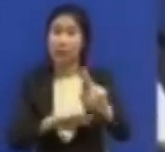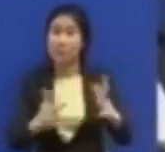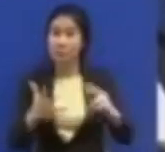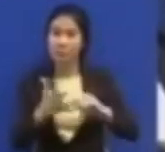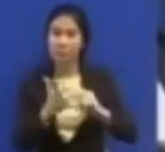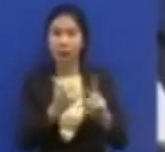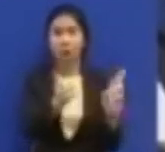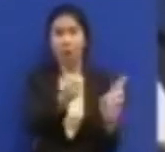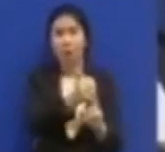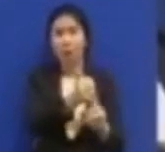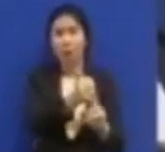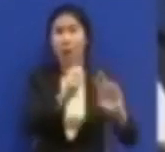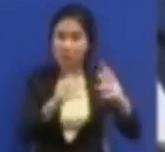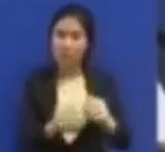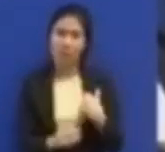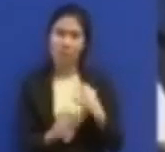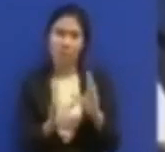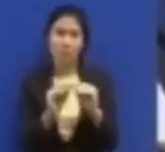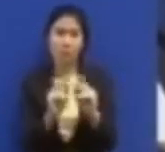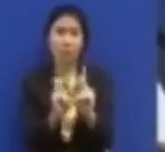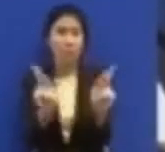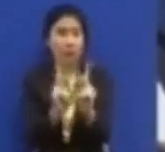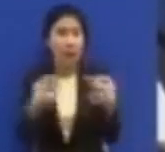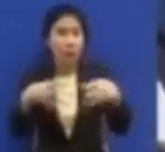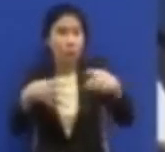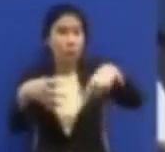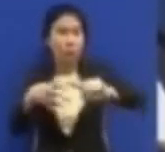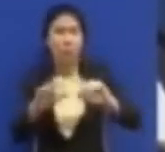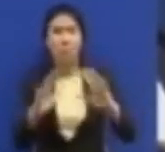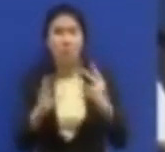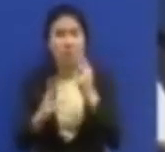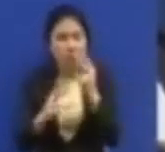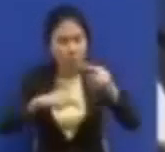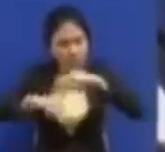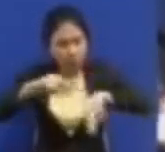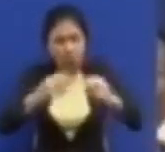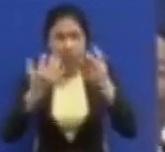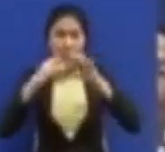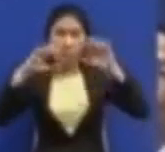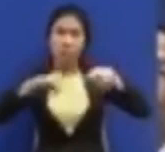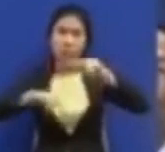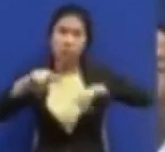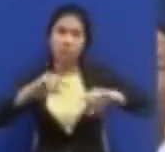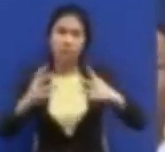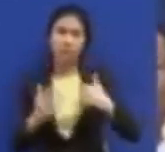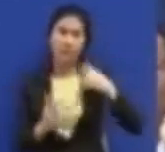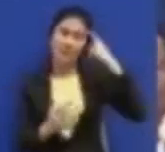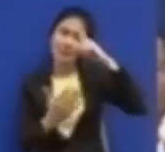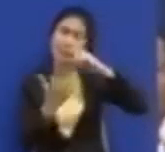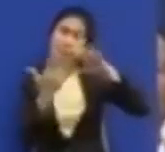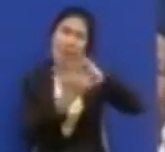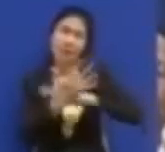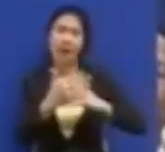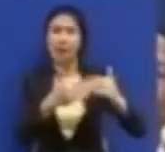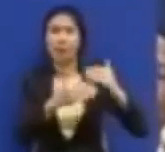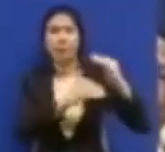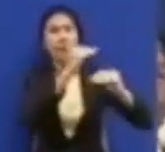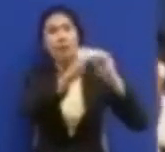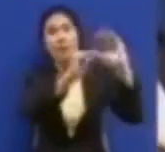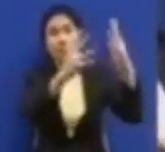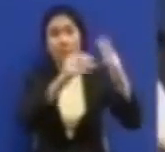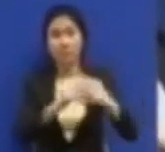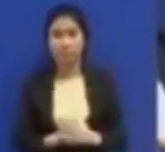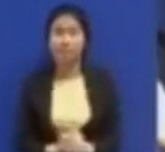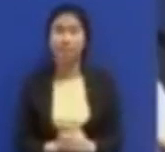ไม่เกิดการประชุมกรรมาธิการไม่มีการตรวจสอบรัฐบาลโน่นนี่นั่นประเทศมันเดินหน้าไม่ได้ครับเพ